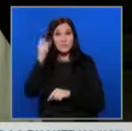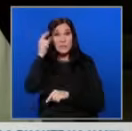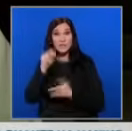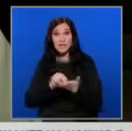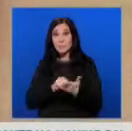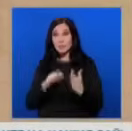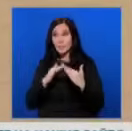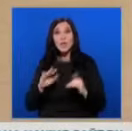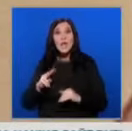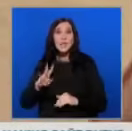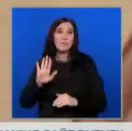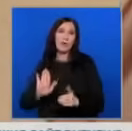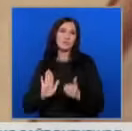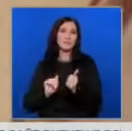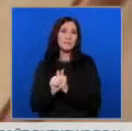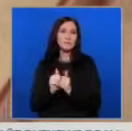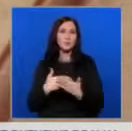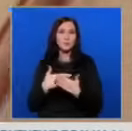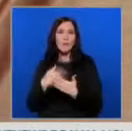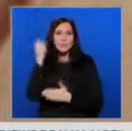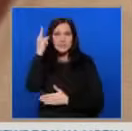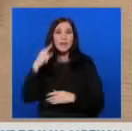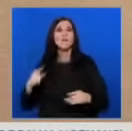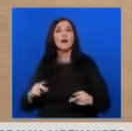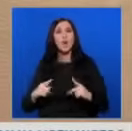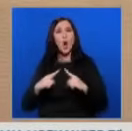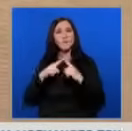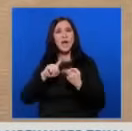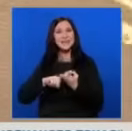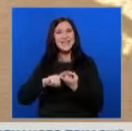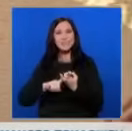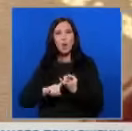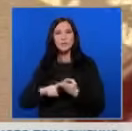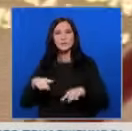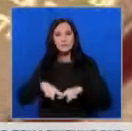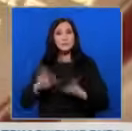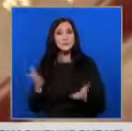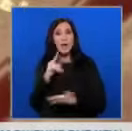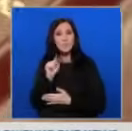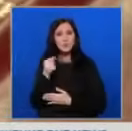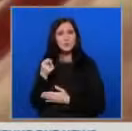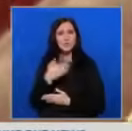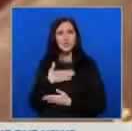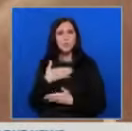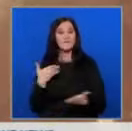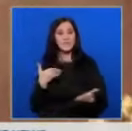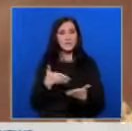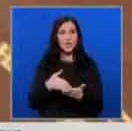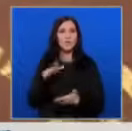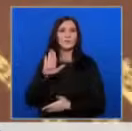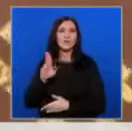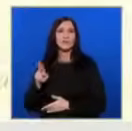или неговите заместници. По отношение на председателя на Върховния касационен съд става дума за това, че има възражение от